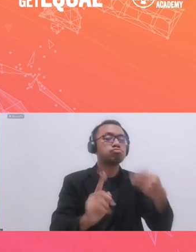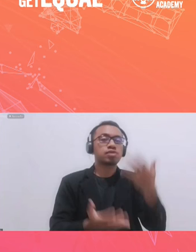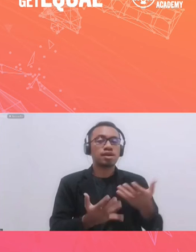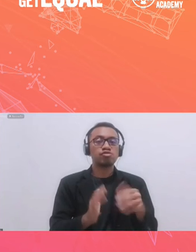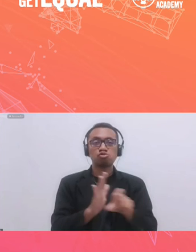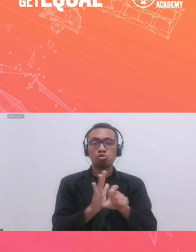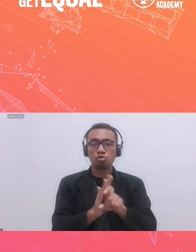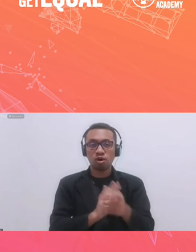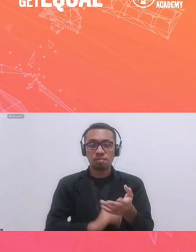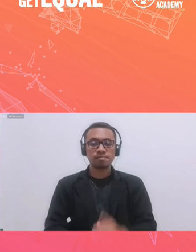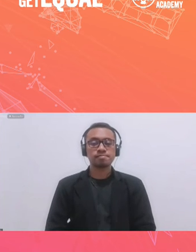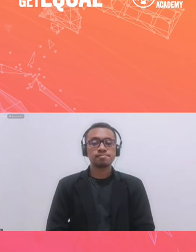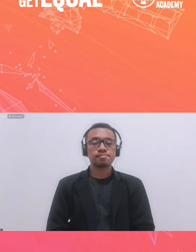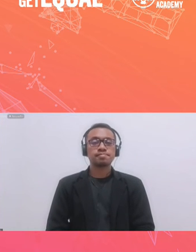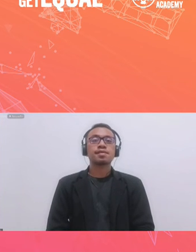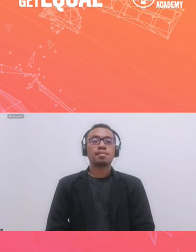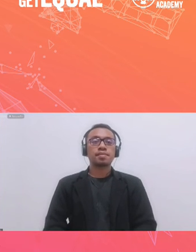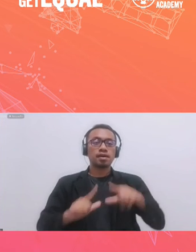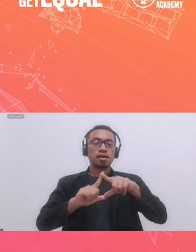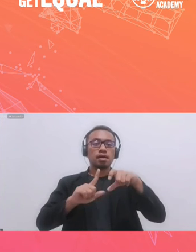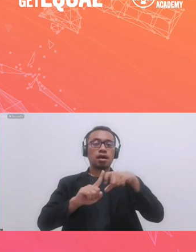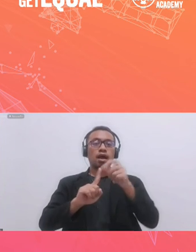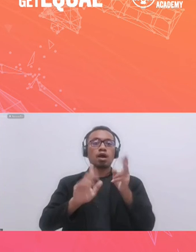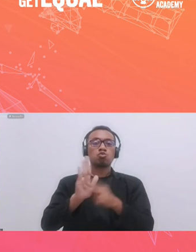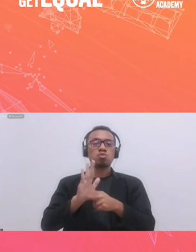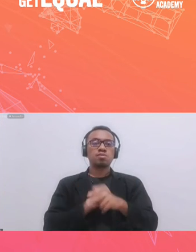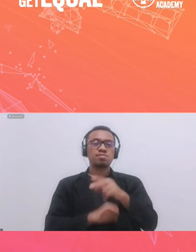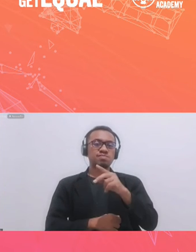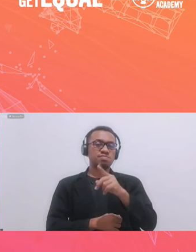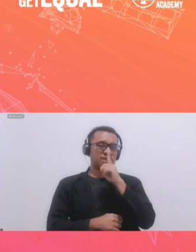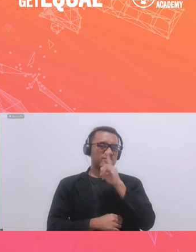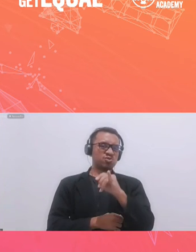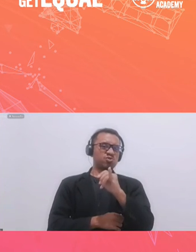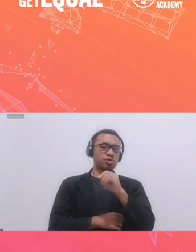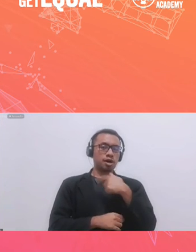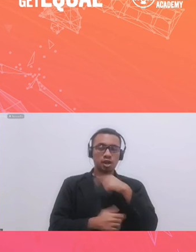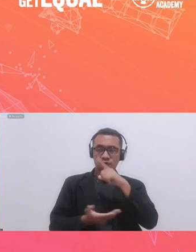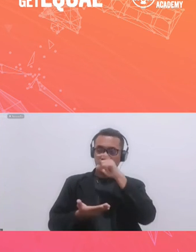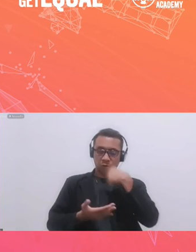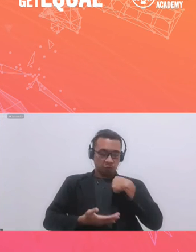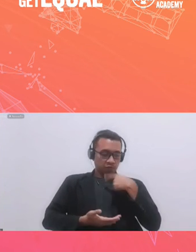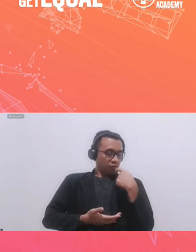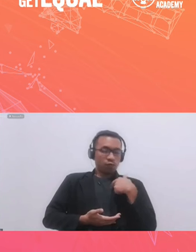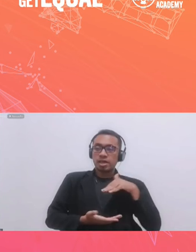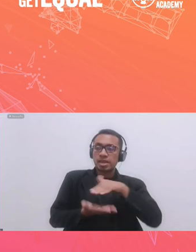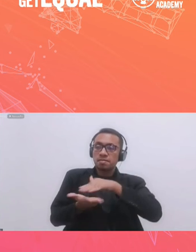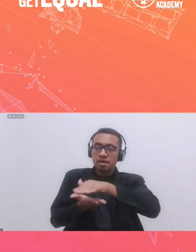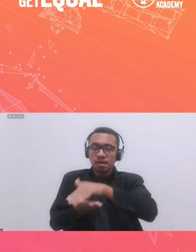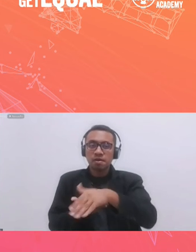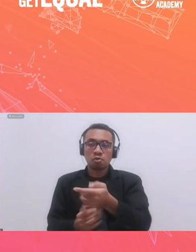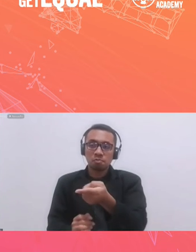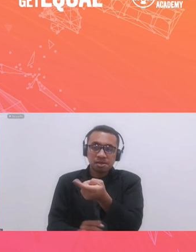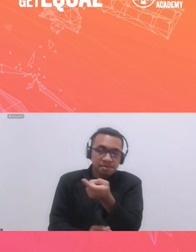yang menggunakan akun fake terus kemudian mengirimkan foto-foto yang kemudian dipancing dan sebagainya gitu.